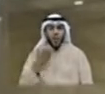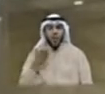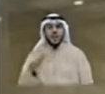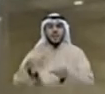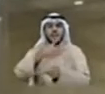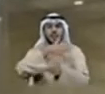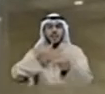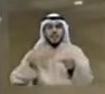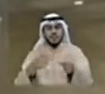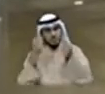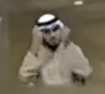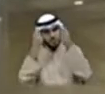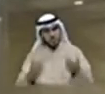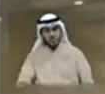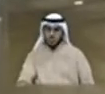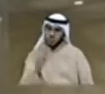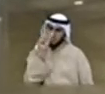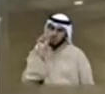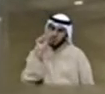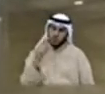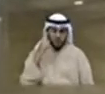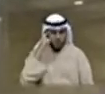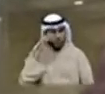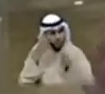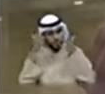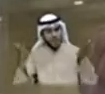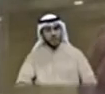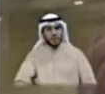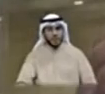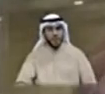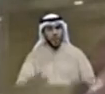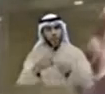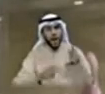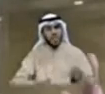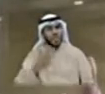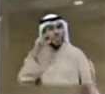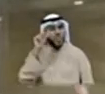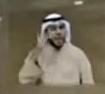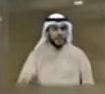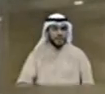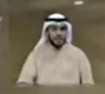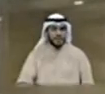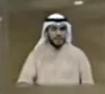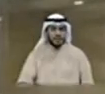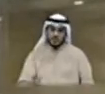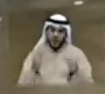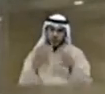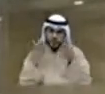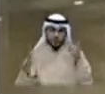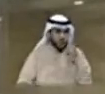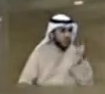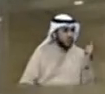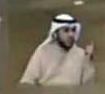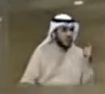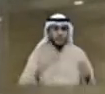جزيرة فيلكة تمتلك مرسى رائع، ولكن يواجه عدة تحديات. إن المياه